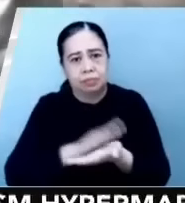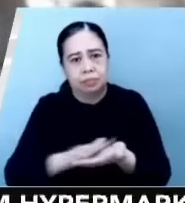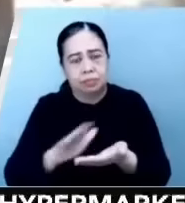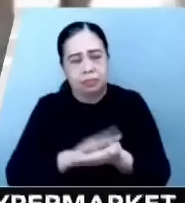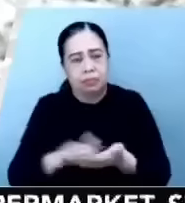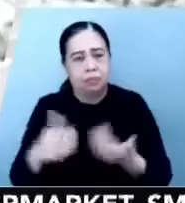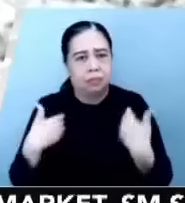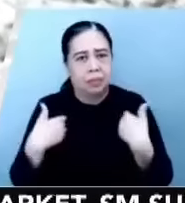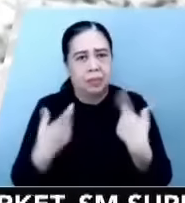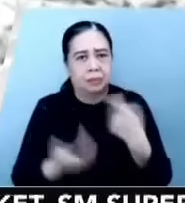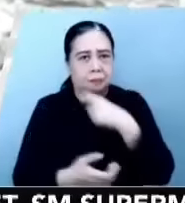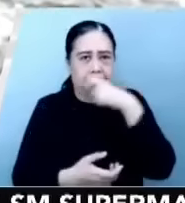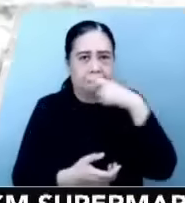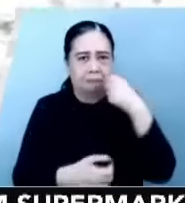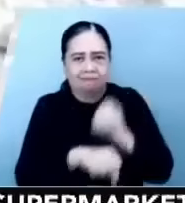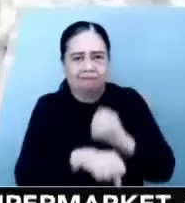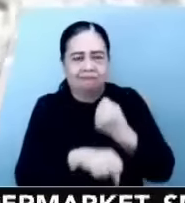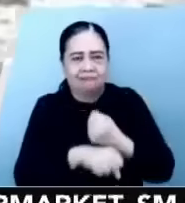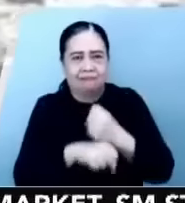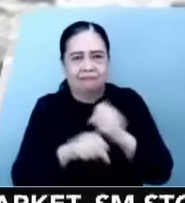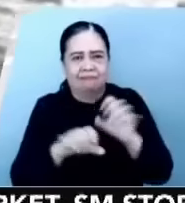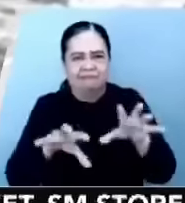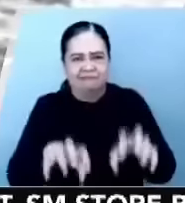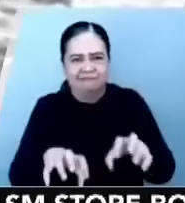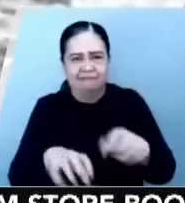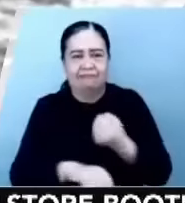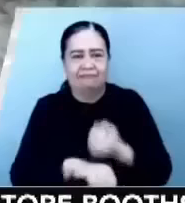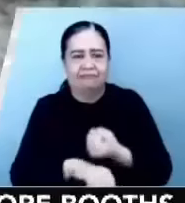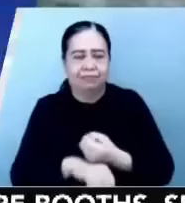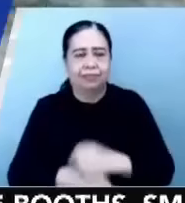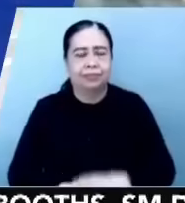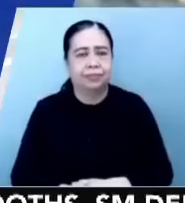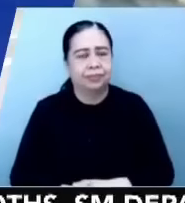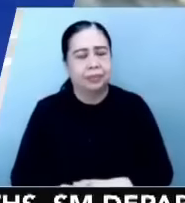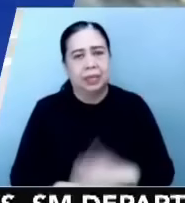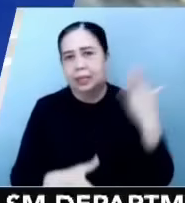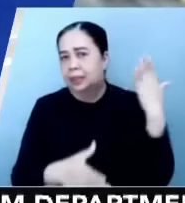natuyong lahar na nagmistula ng simento. Malaki ang perwisyo talaga